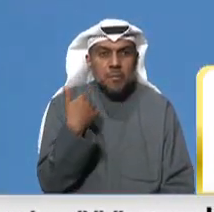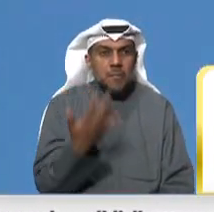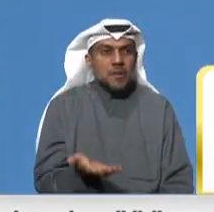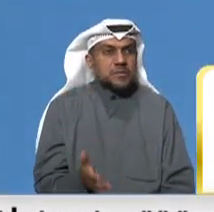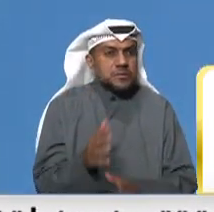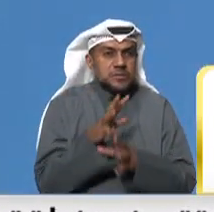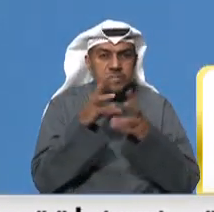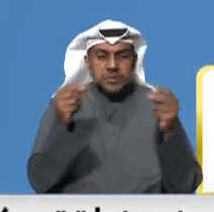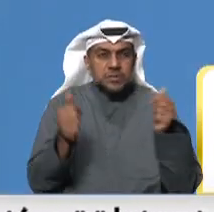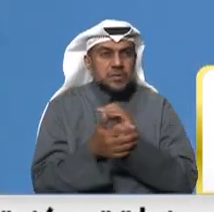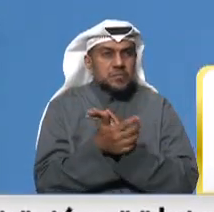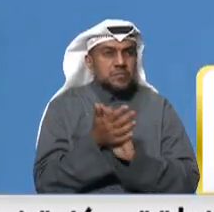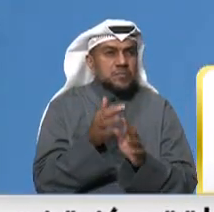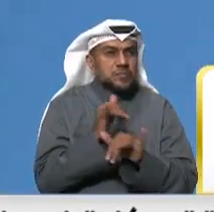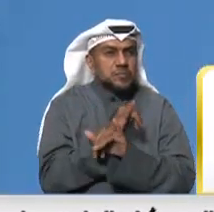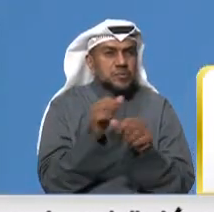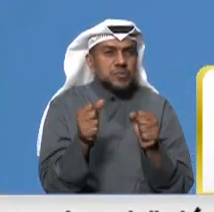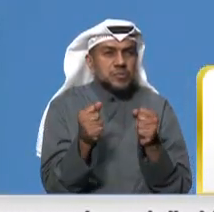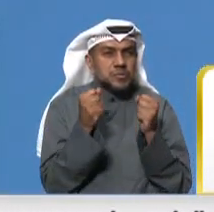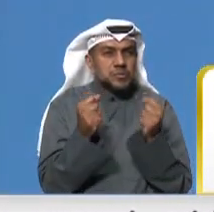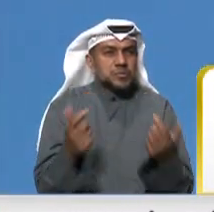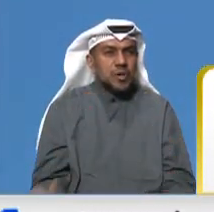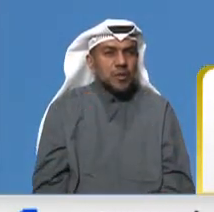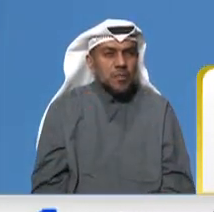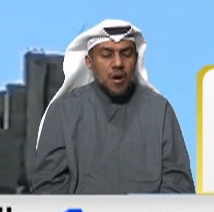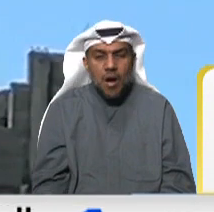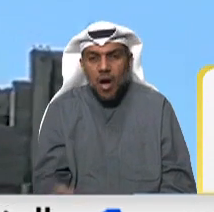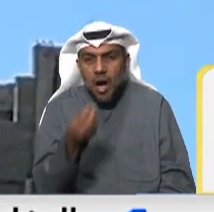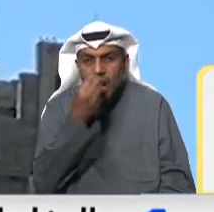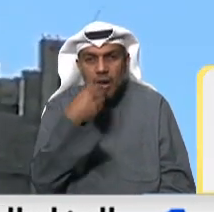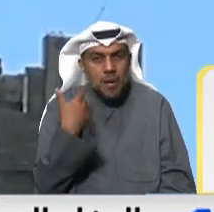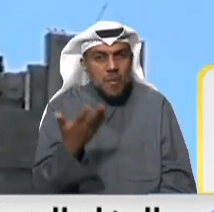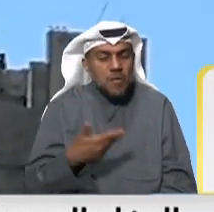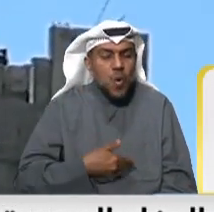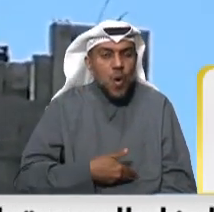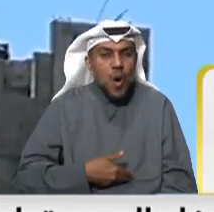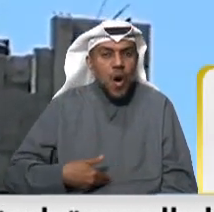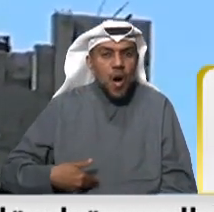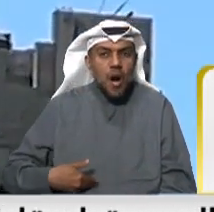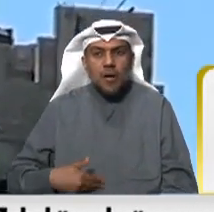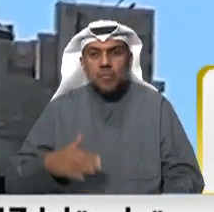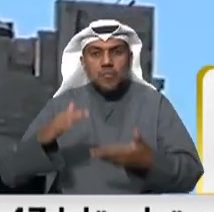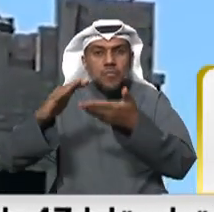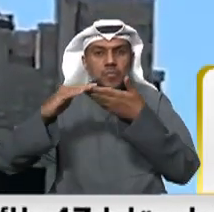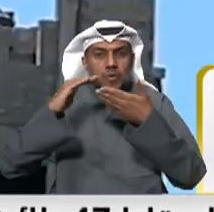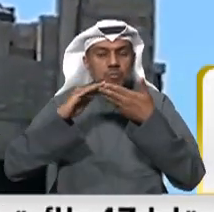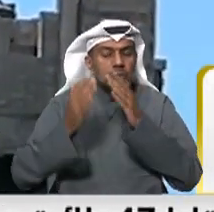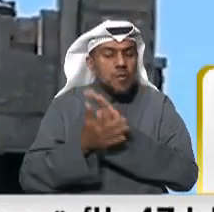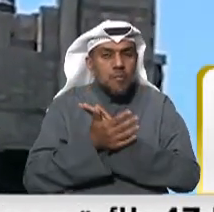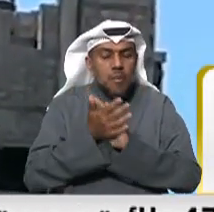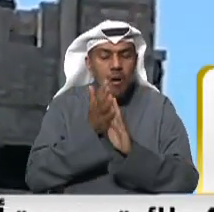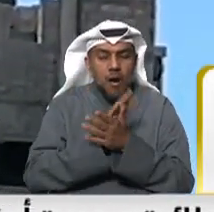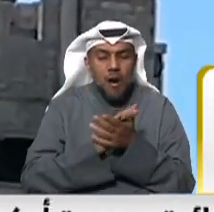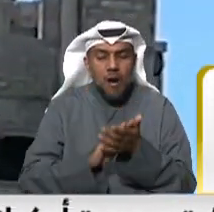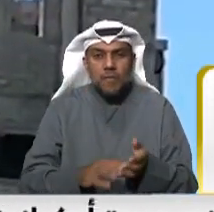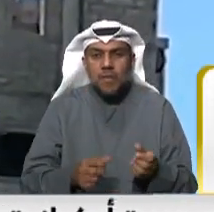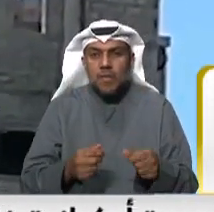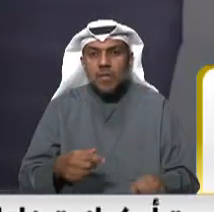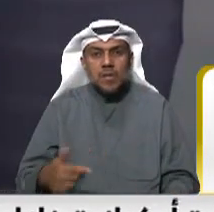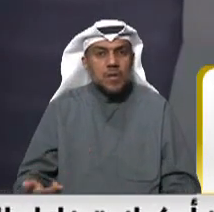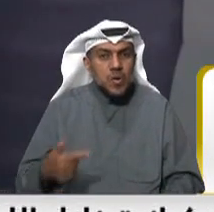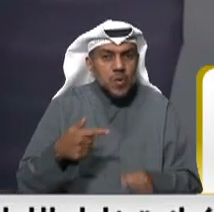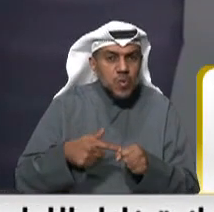العنوان العريض، حيث يعيش السكان على شفا مجاعة عقب شح الإمدادات الغذائية والوقود